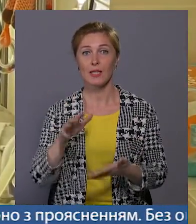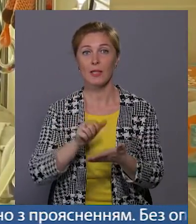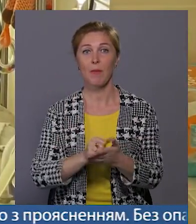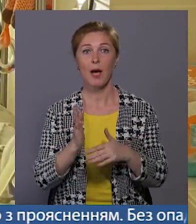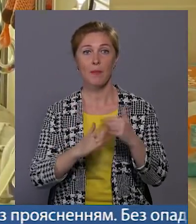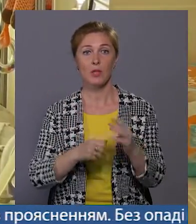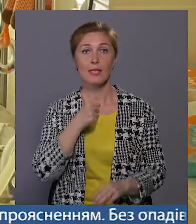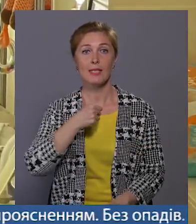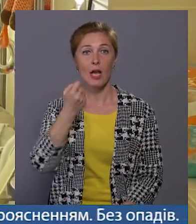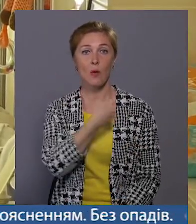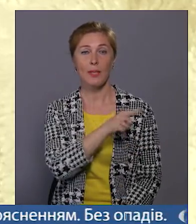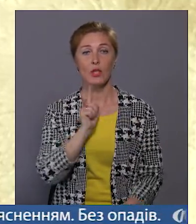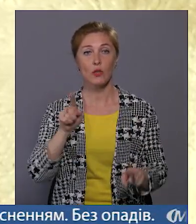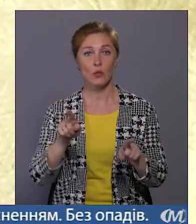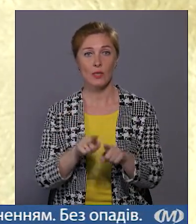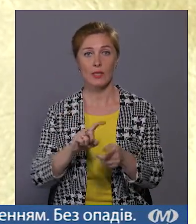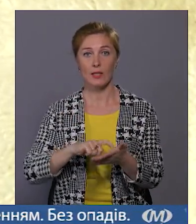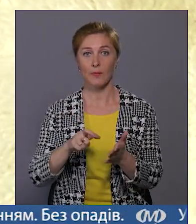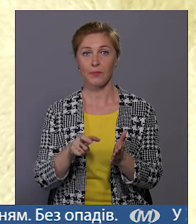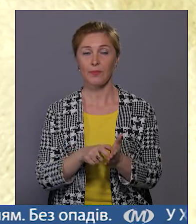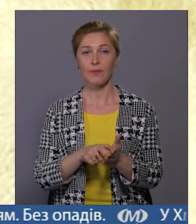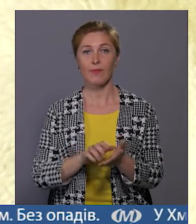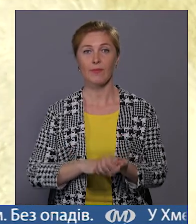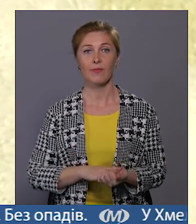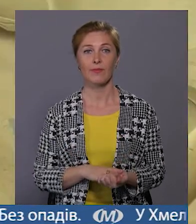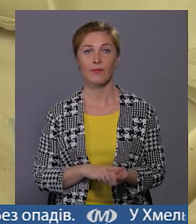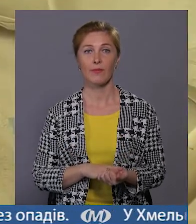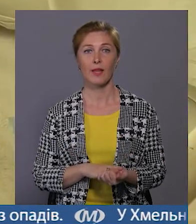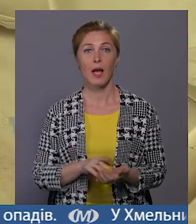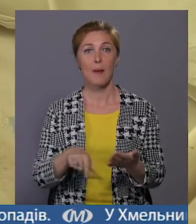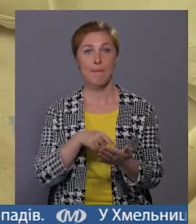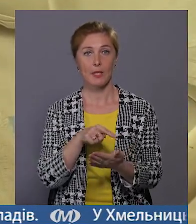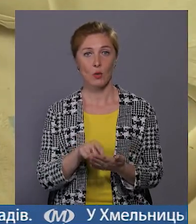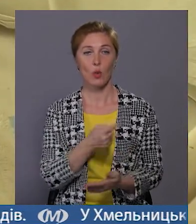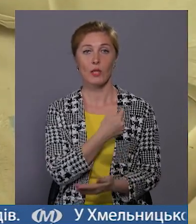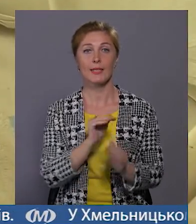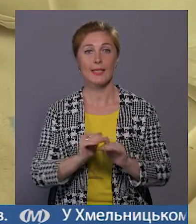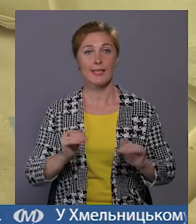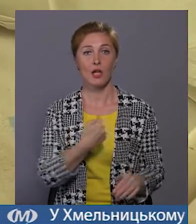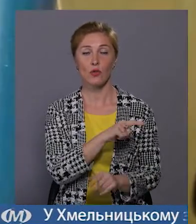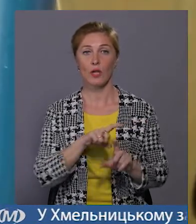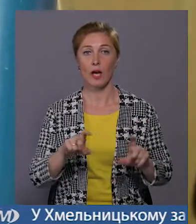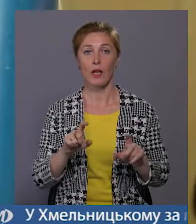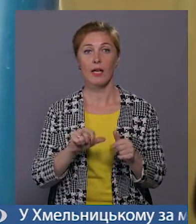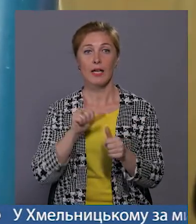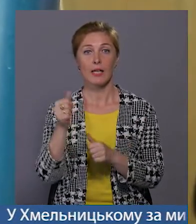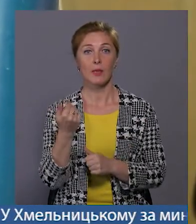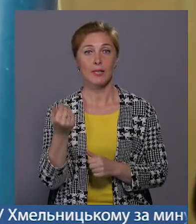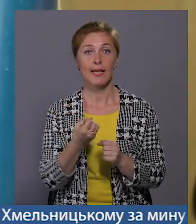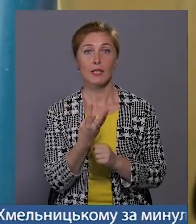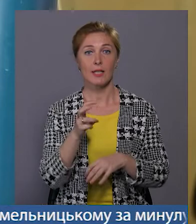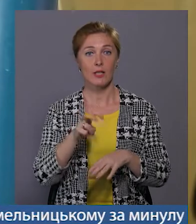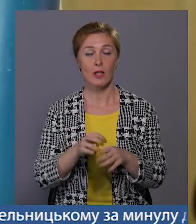старшої медичної сестри відділення анестезіології та інтенсивної терапії міської дитячої лікарні. Тут, окрім неї, 13 лікарів і